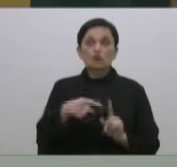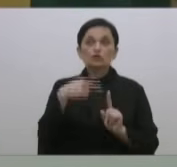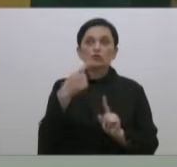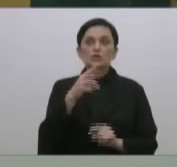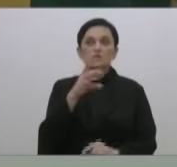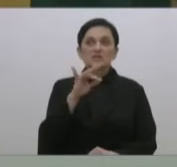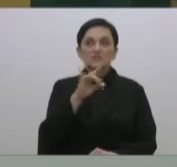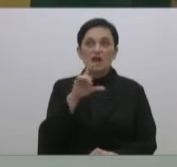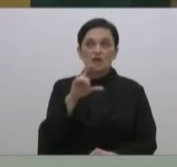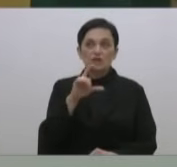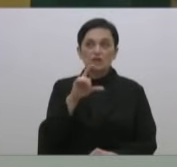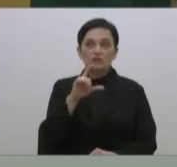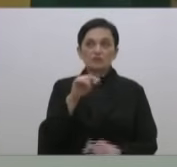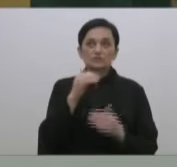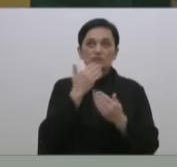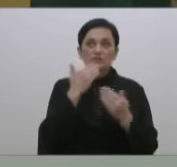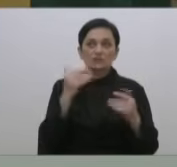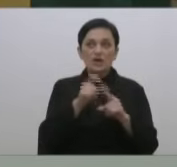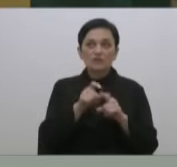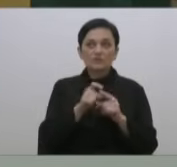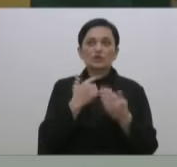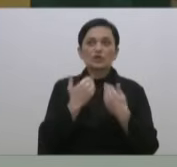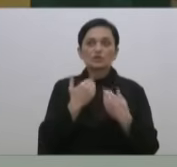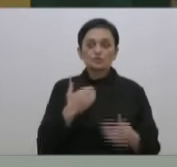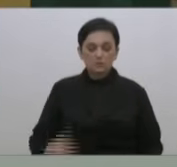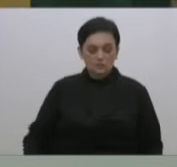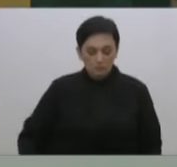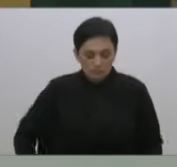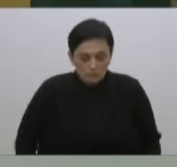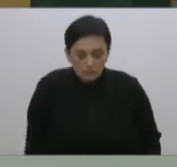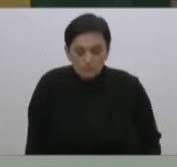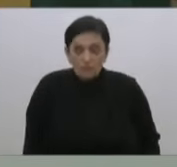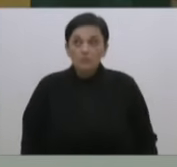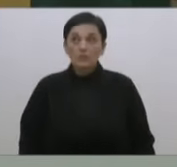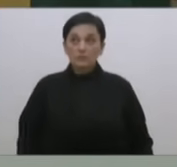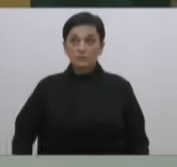Șemdeg mamuca, dinara za ikneva, da, spune situada, Kenčeska.